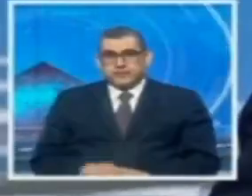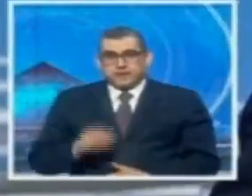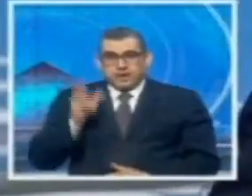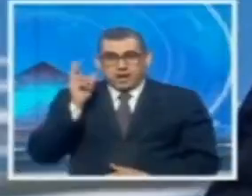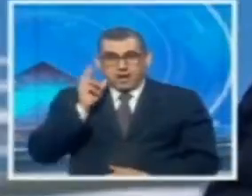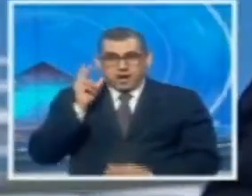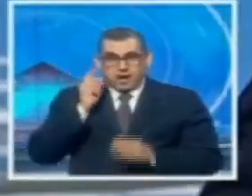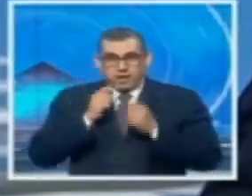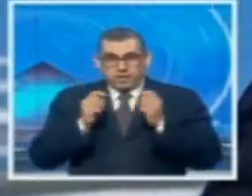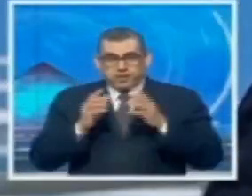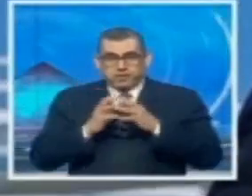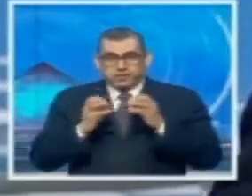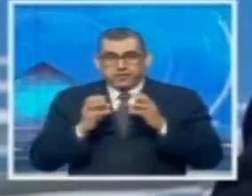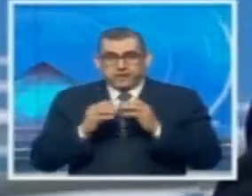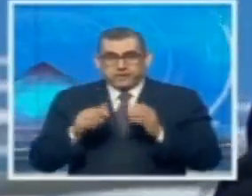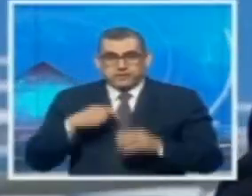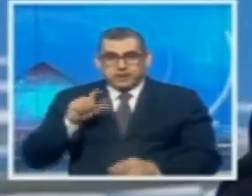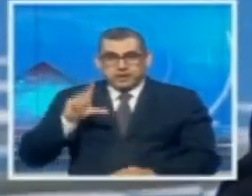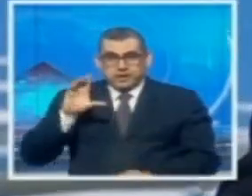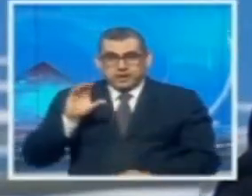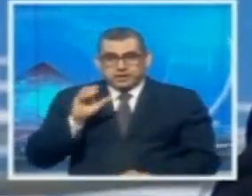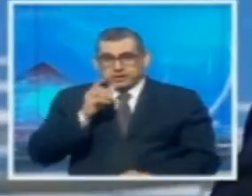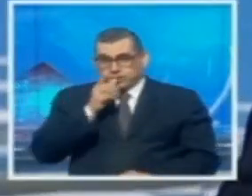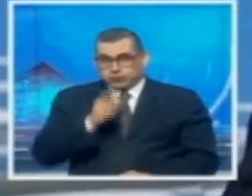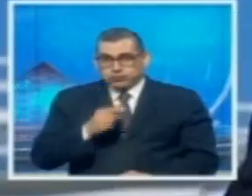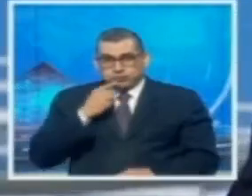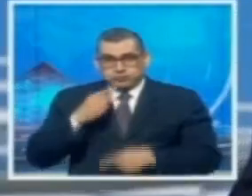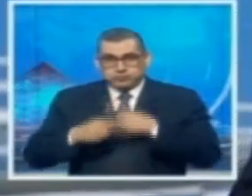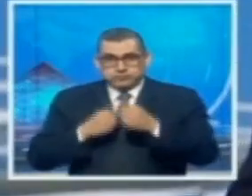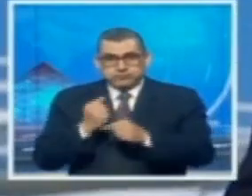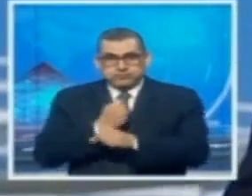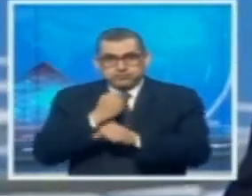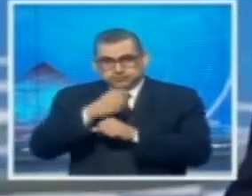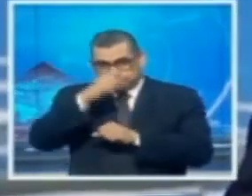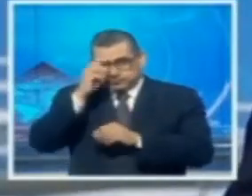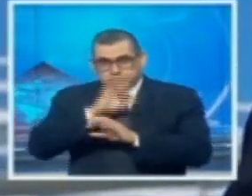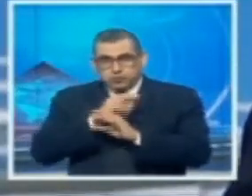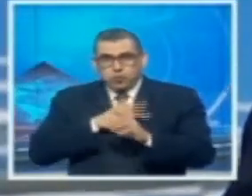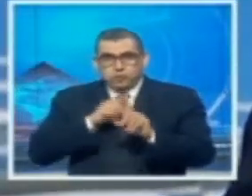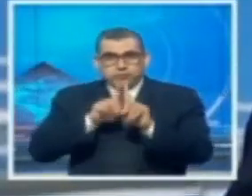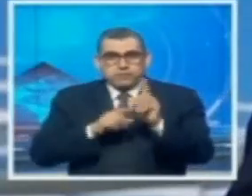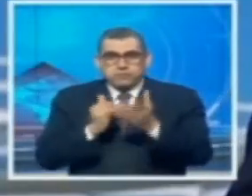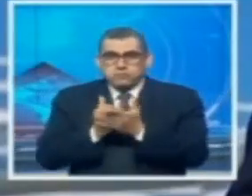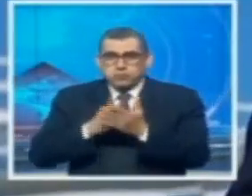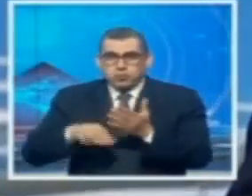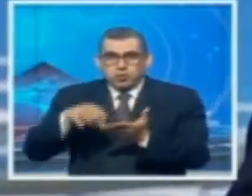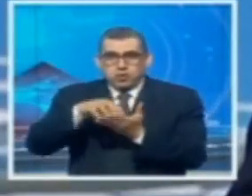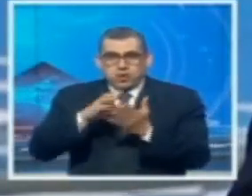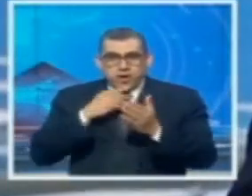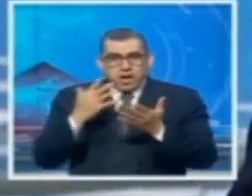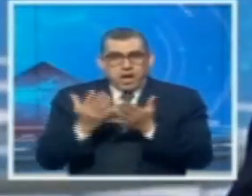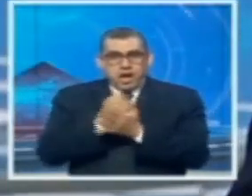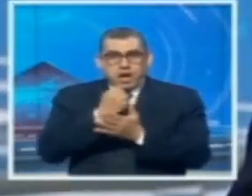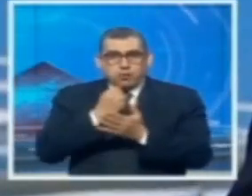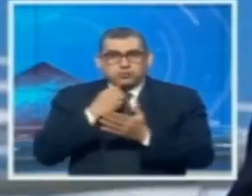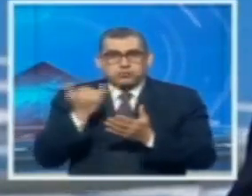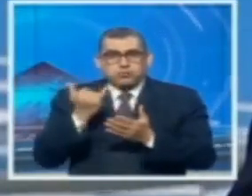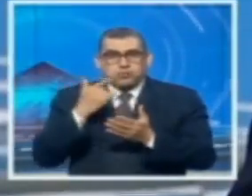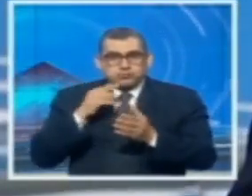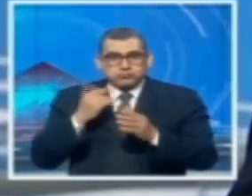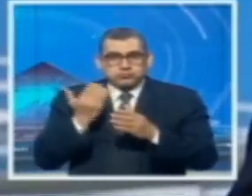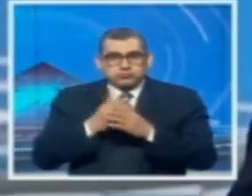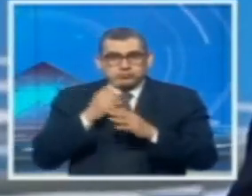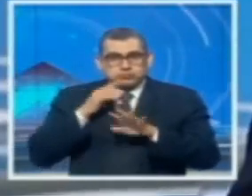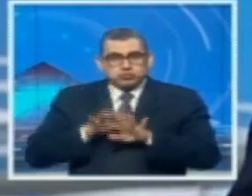الأخبار بالتفصيل. وجه الرئيس عبد الفتاح السيسي بمواصلة جهود جميع الجهات المعنية بالدولة لتحقيق الاستغلال الأمثل